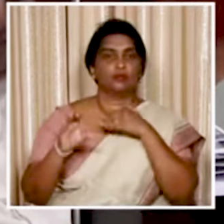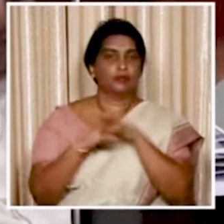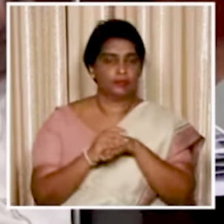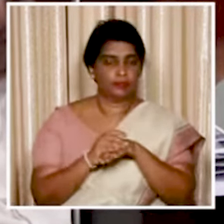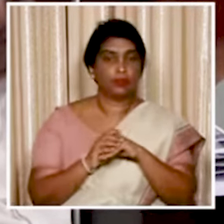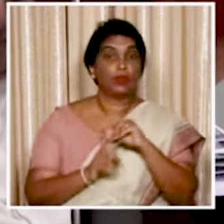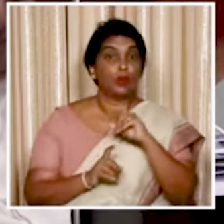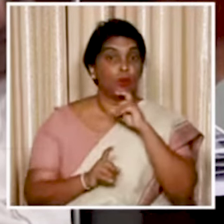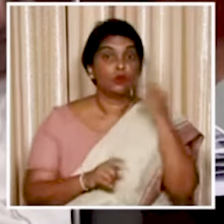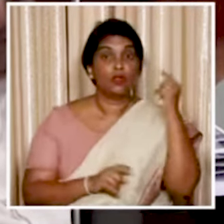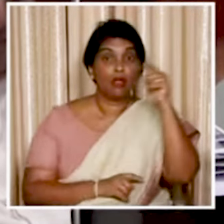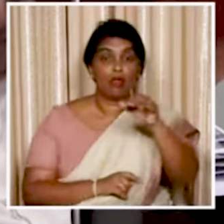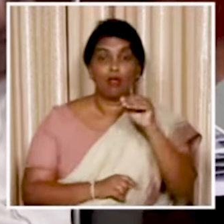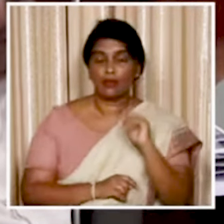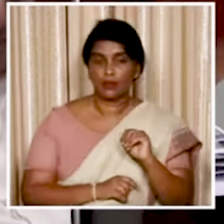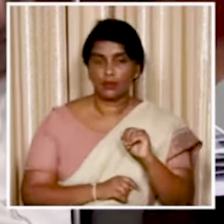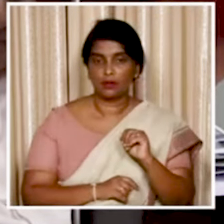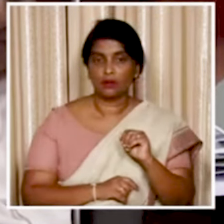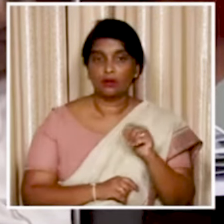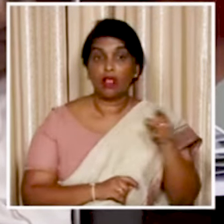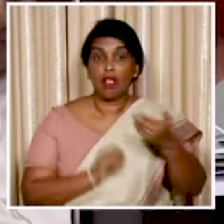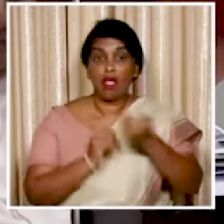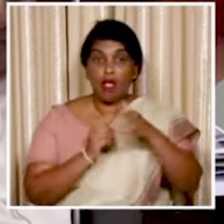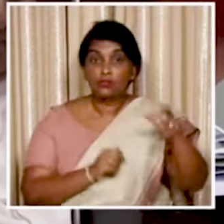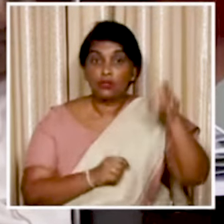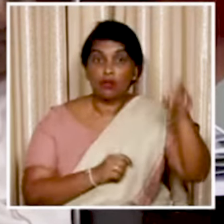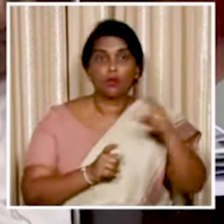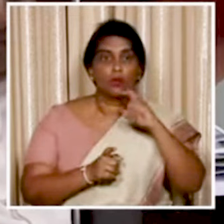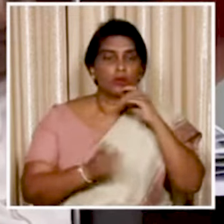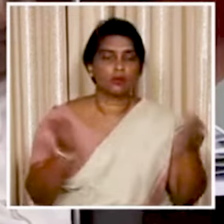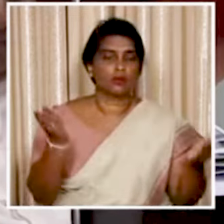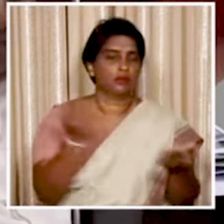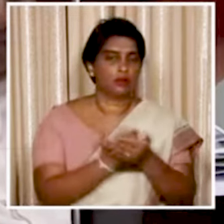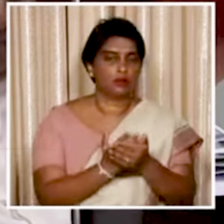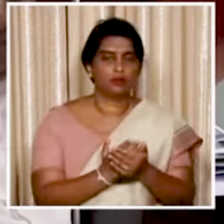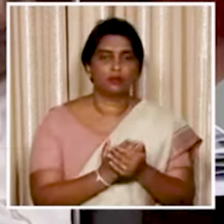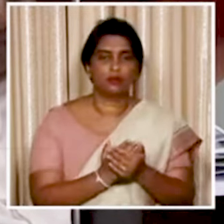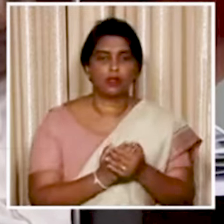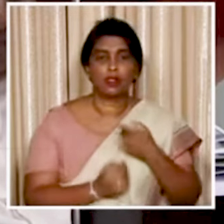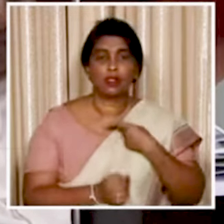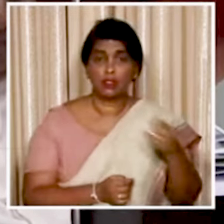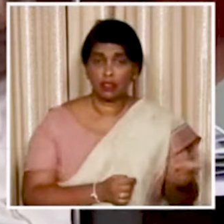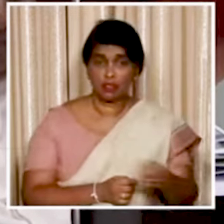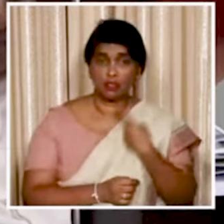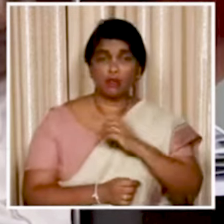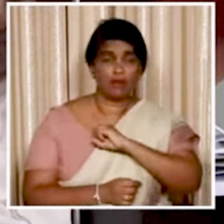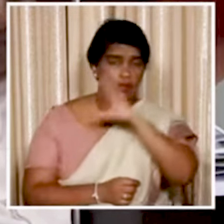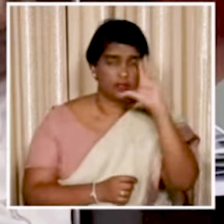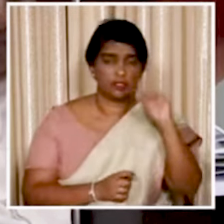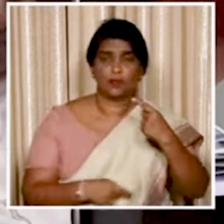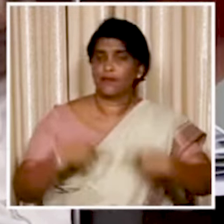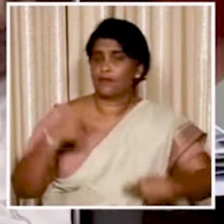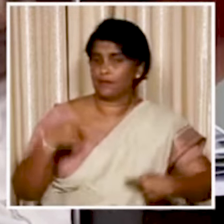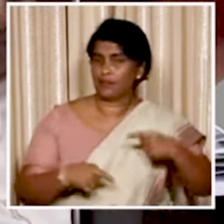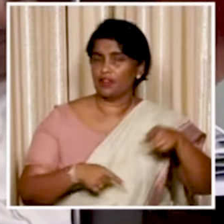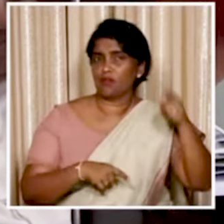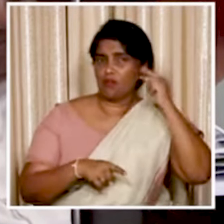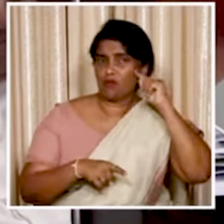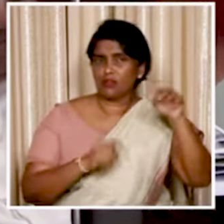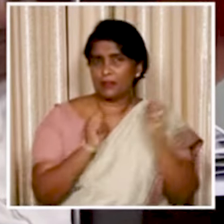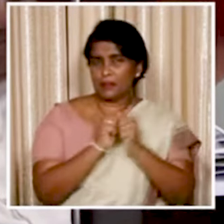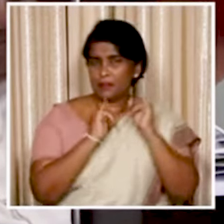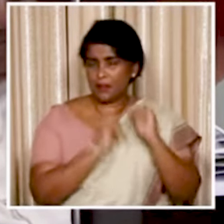දැන් උසාවියට ගියේ කවුද මෙතුමා අස්කර් නිලධාරීන් අපි දවසක විවාදයක් පැවැත්වුවා පාර්ලිමේන්තුවේ මේගොල්ලන්ගේ වැඩකට